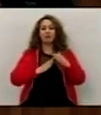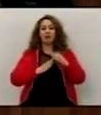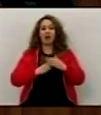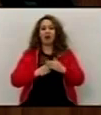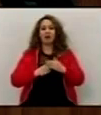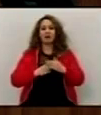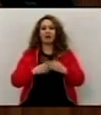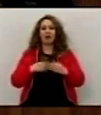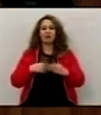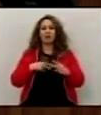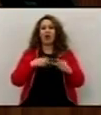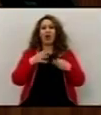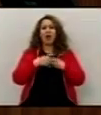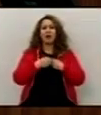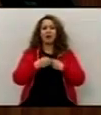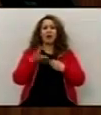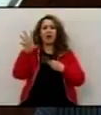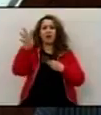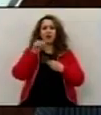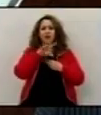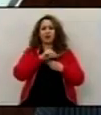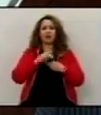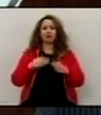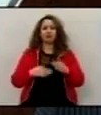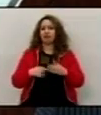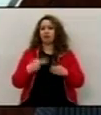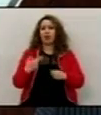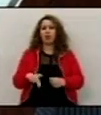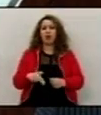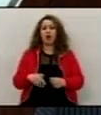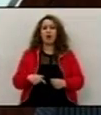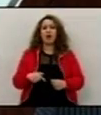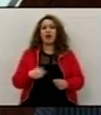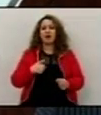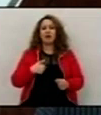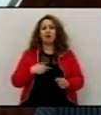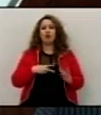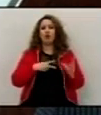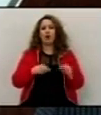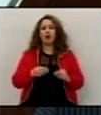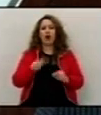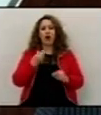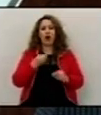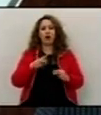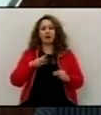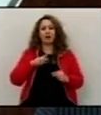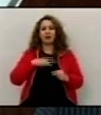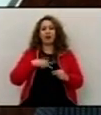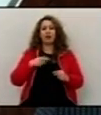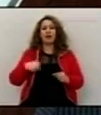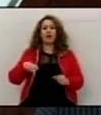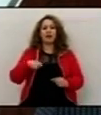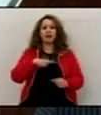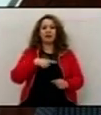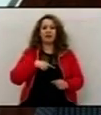يطمح الساكنة أن تكون هناك مشاريع كبرى على غرار المحروقات، مشاريع كبرى تابعة للدولة سواء كانت